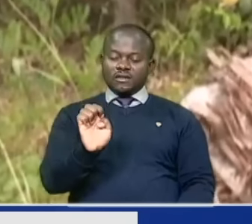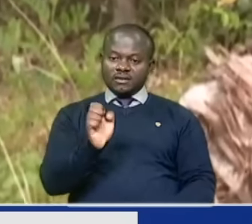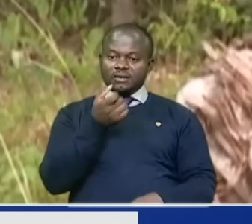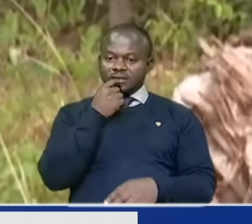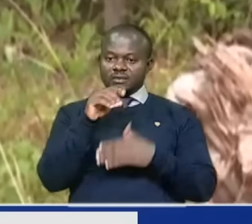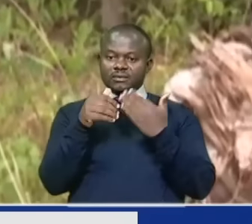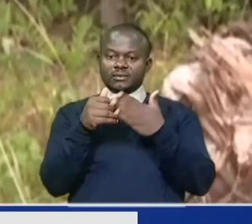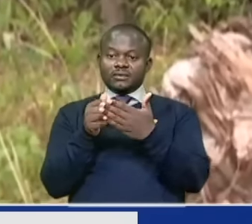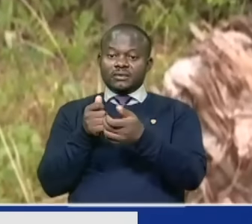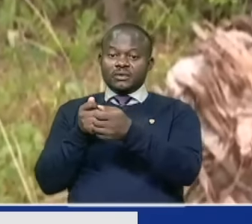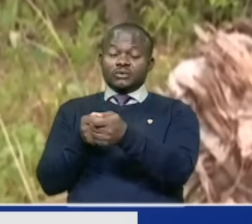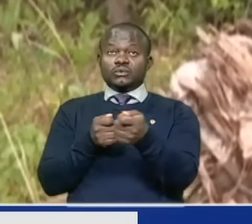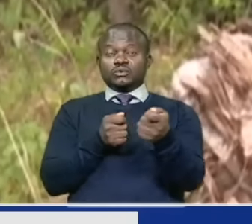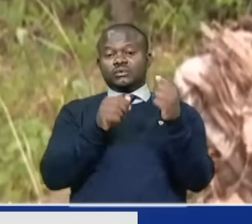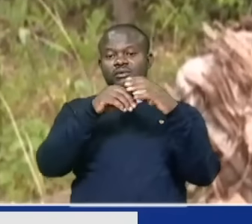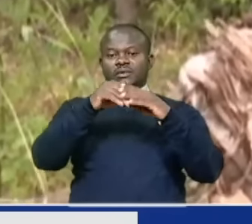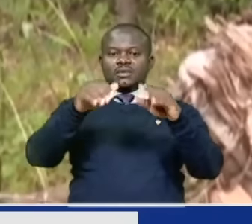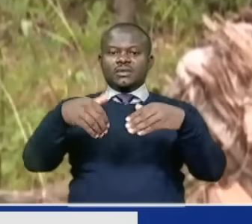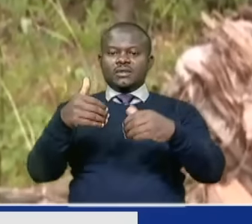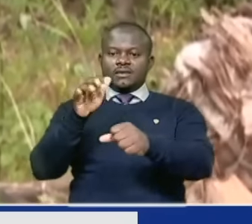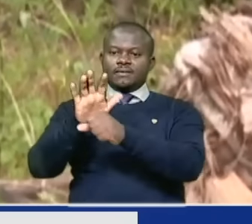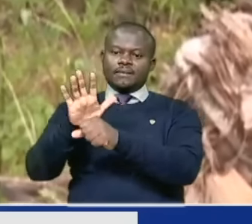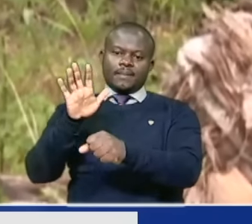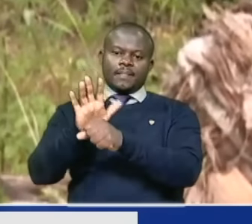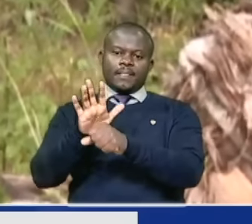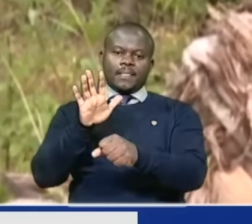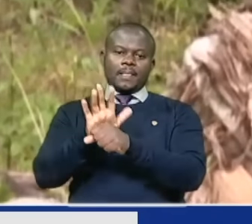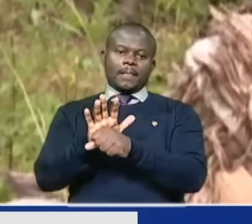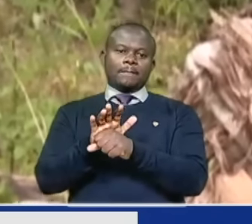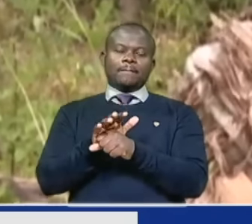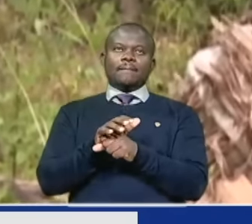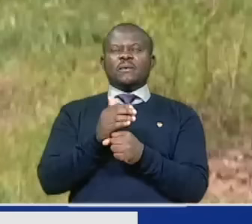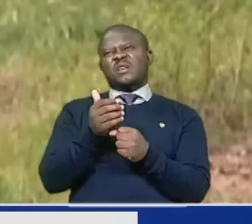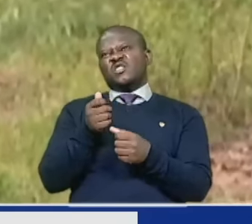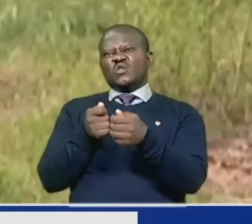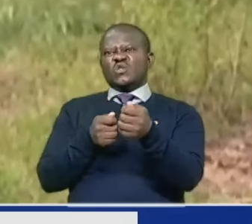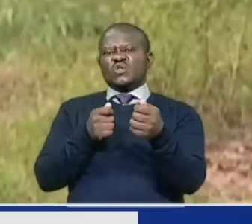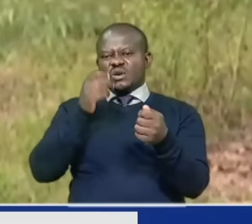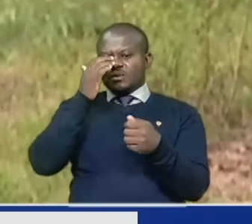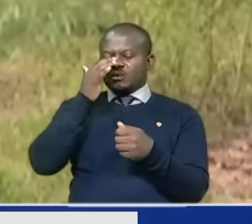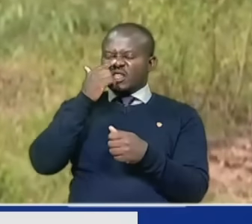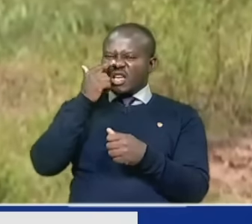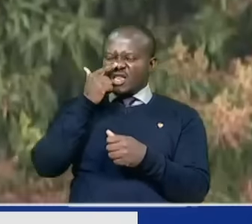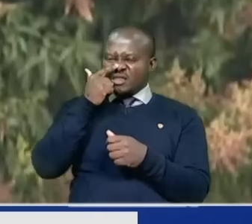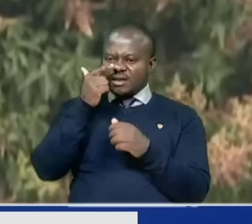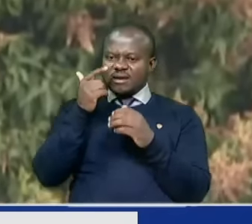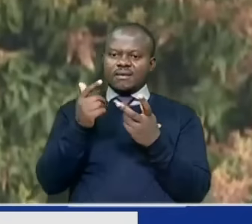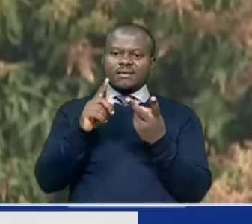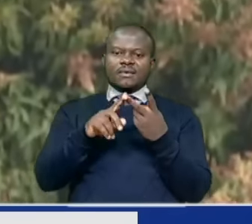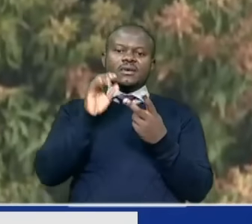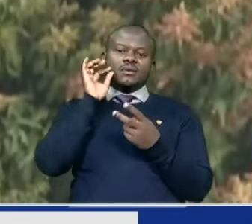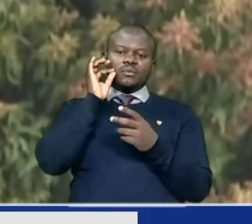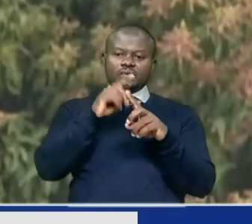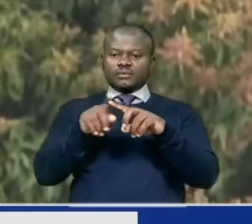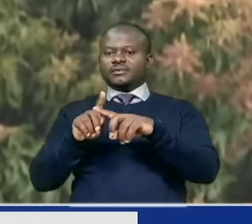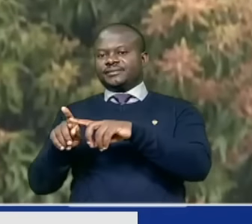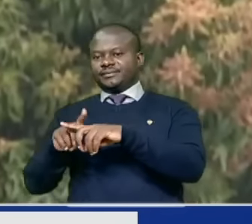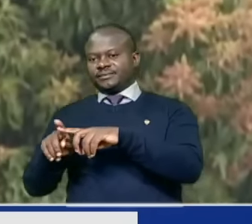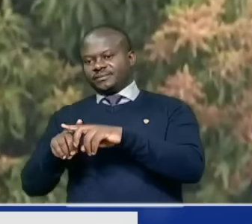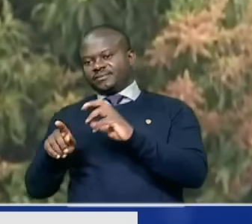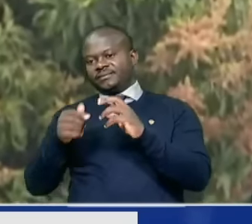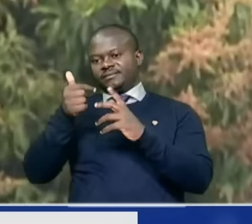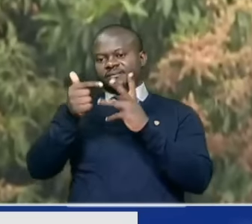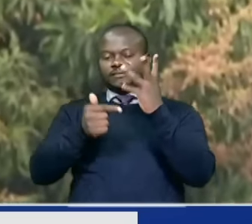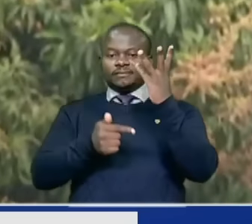iyo bateye mu bihingwa cyane cyane imiti batera mu nyanya imiti batera mu mbuto zitandukanye izo